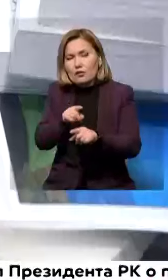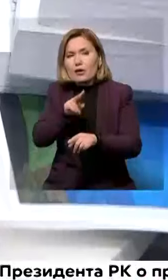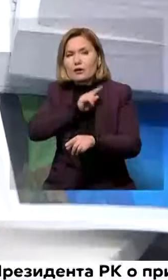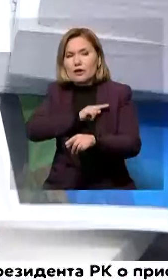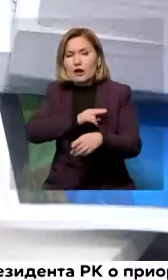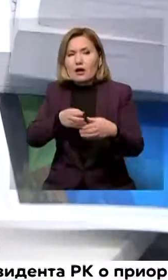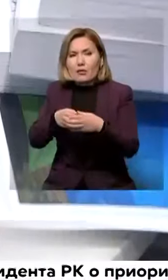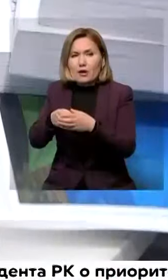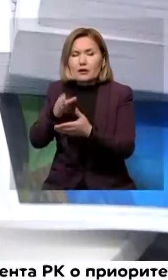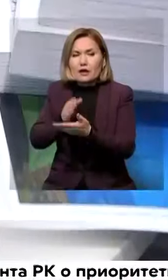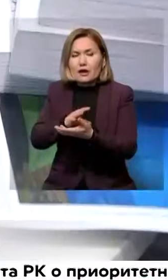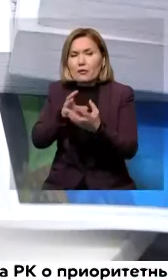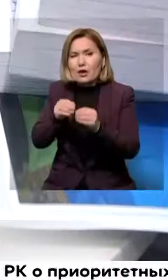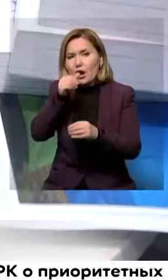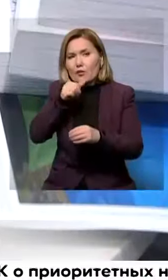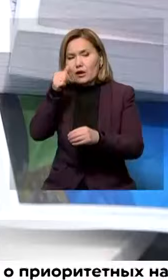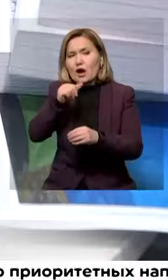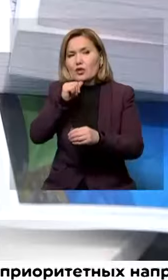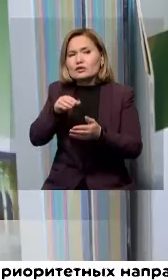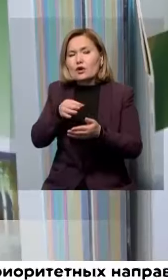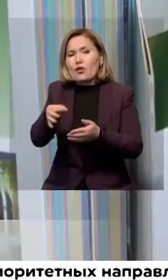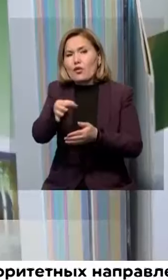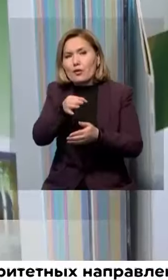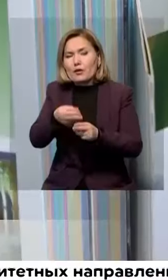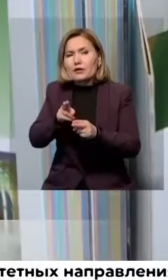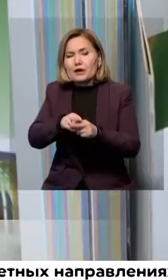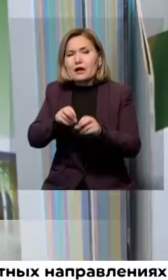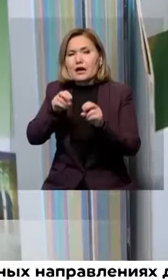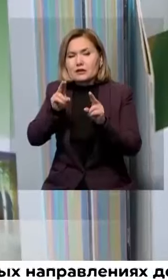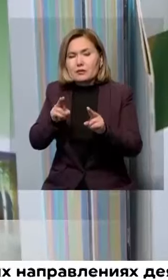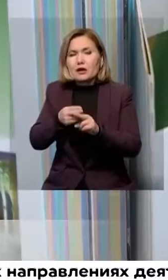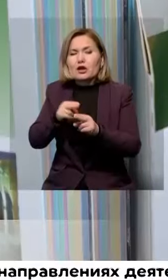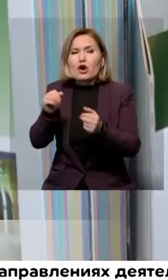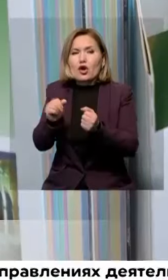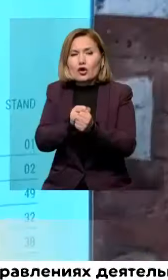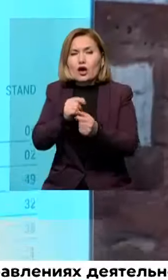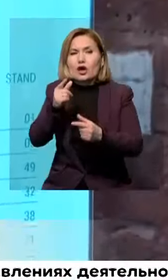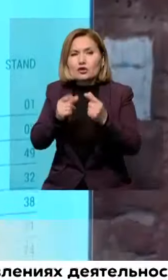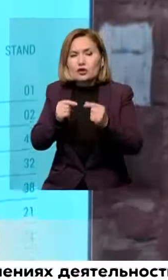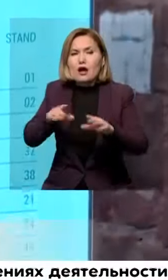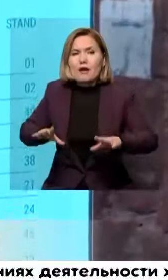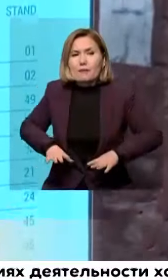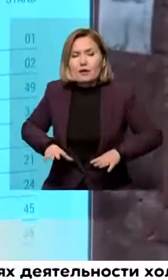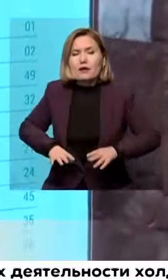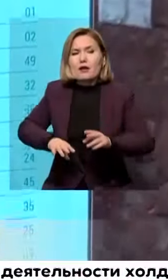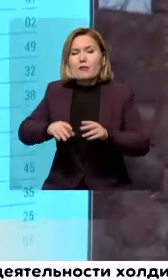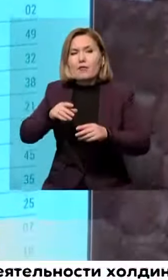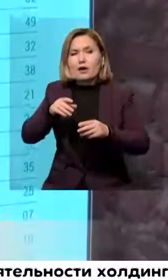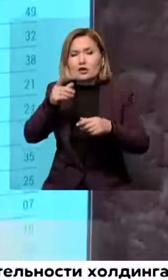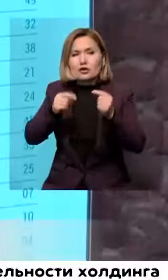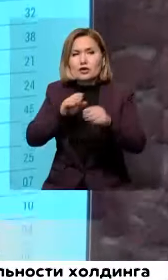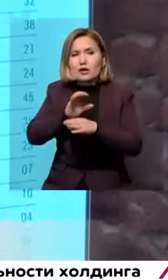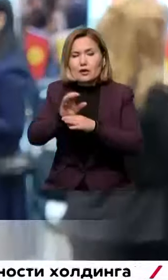жатқан компаниялар бар. Соның бірі былтыр Қостанай облысында құрғақ бие сүтін шығаруды бастаған бірлестік. Өнім неміс технологиясы